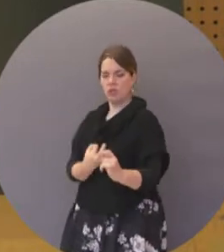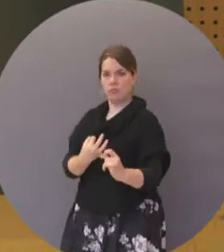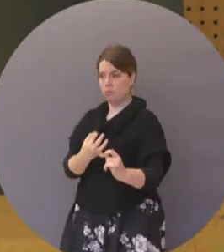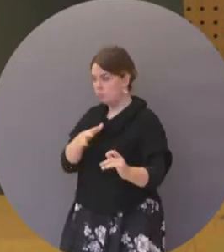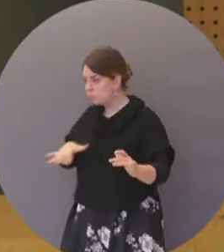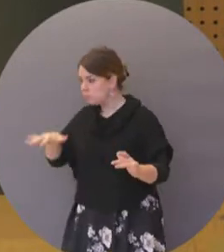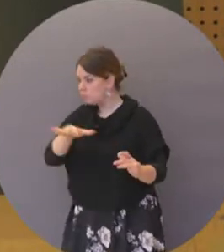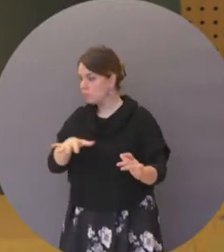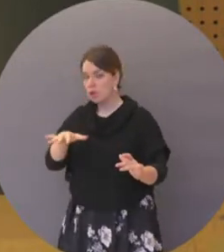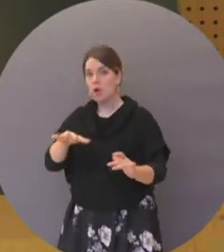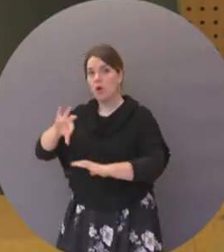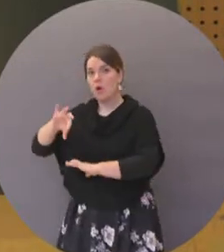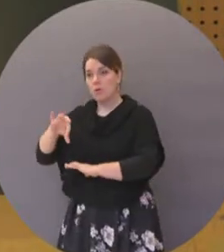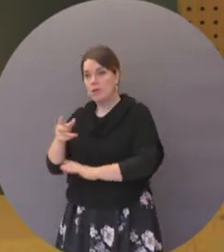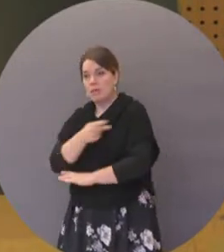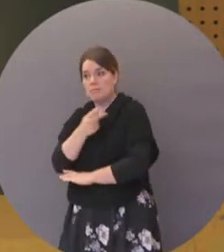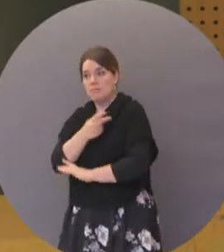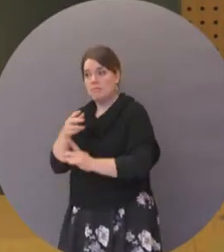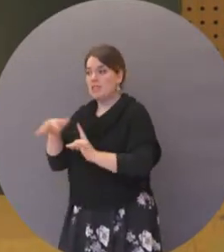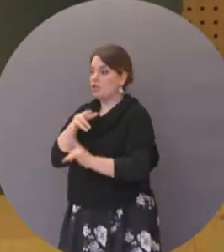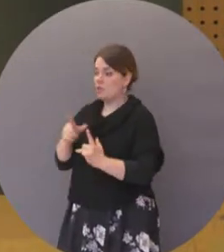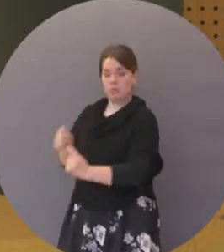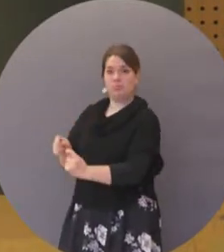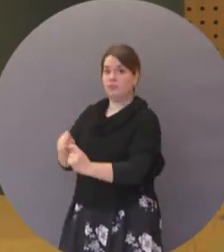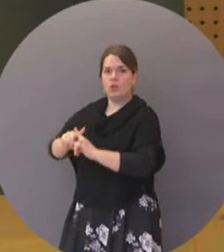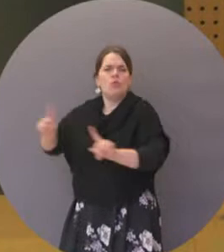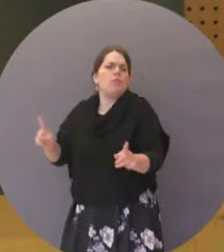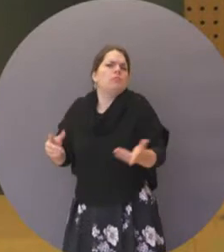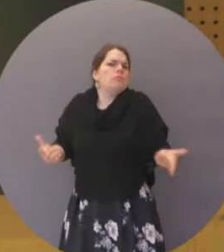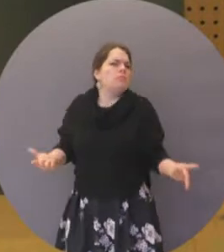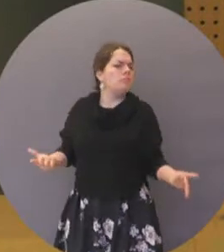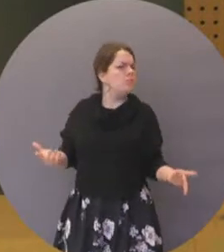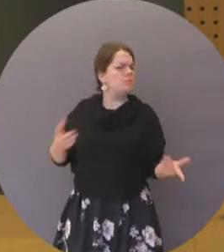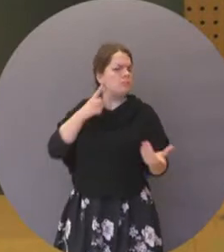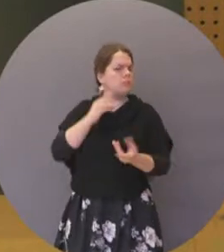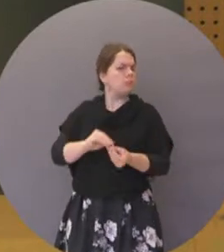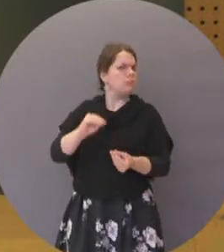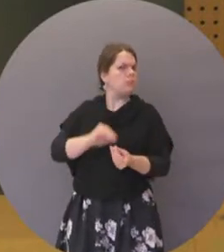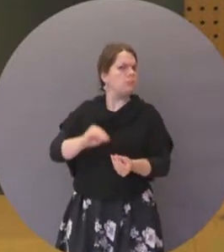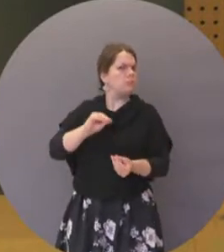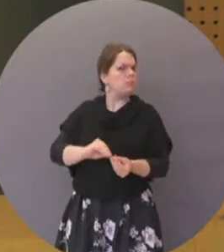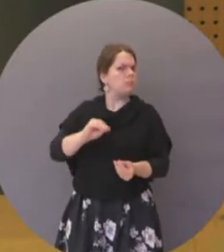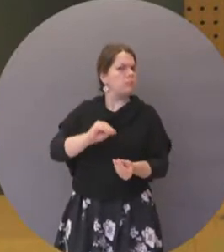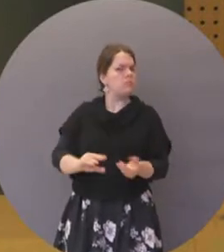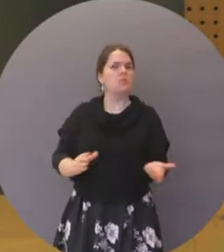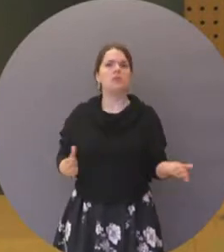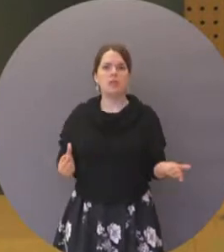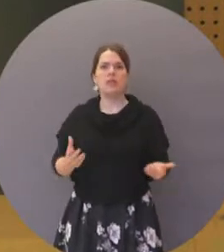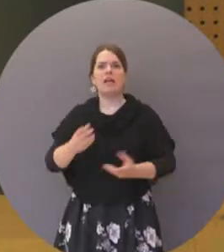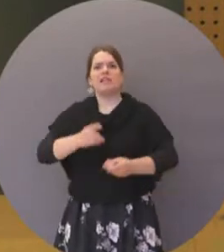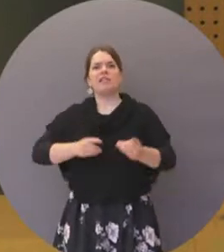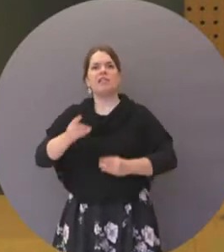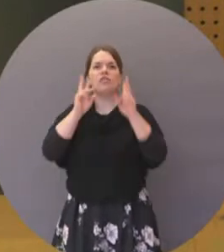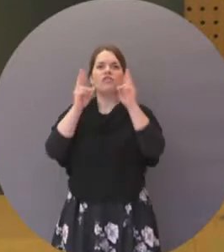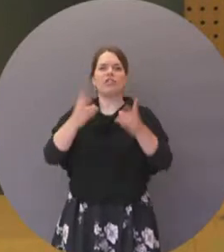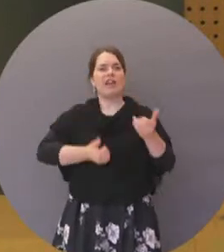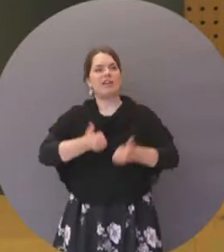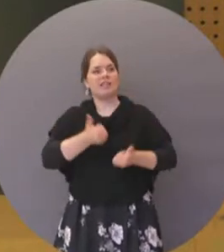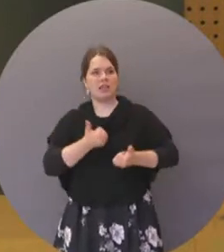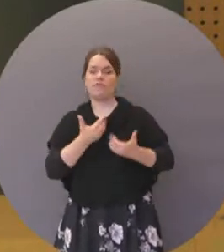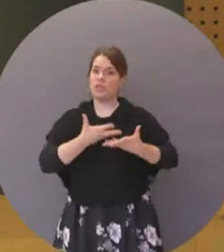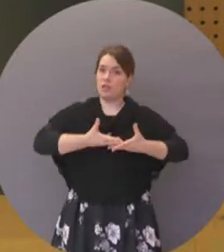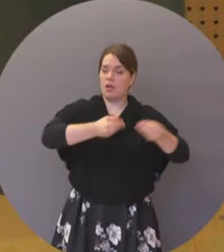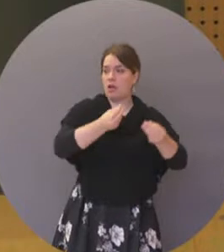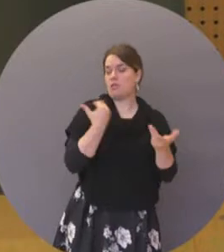eux issus de la filière médico-sociale ne vont pas le percevoir on vient d'être reçus du coup par Monsieur le Directeur Général des Services qui